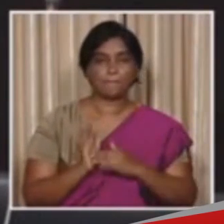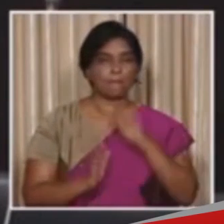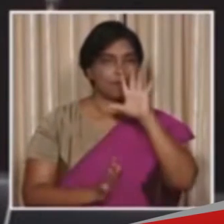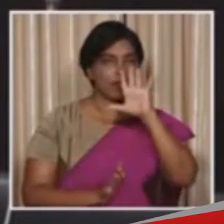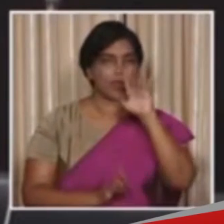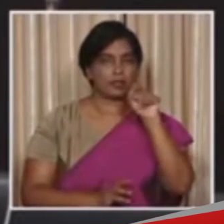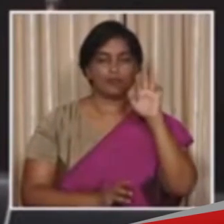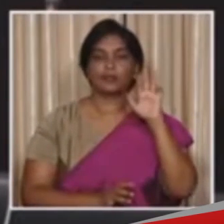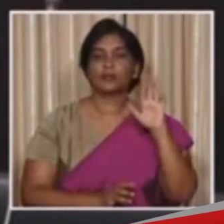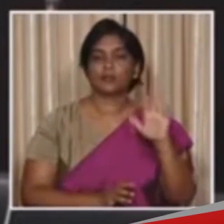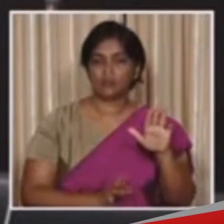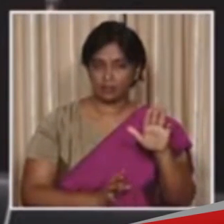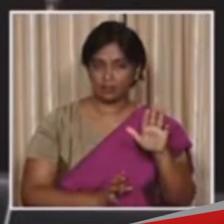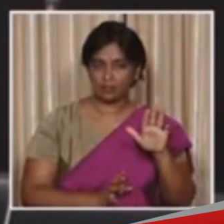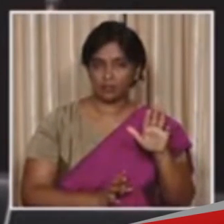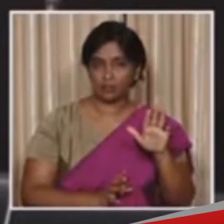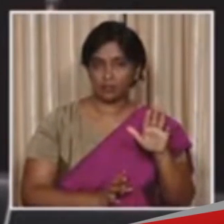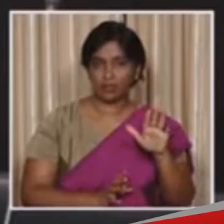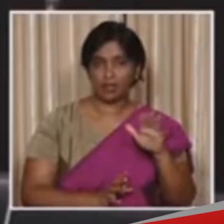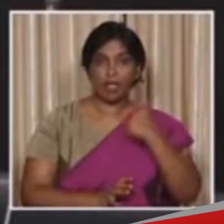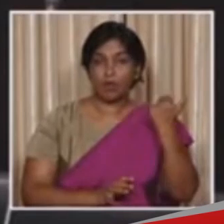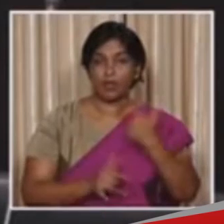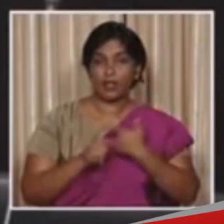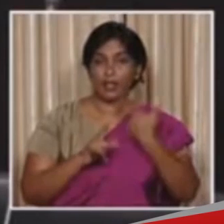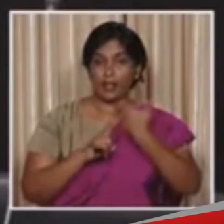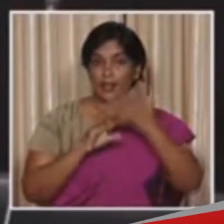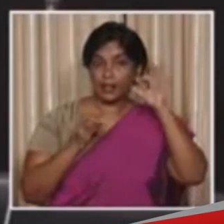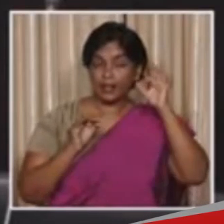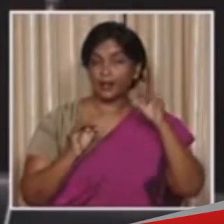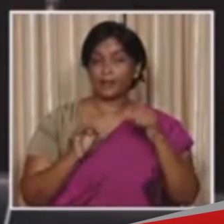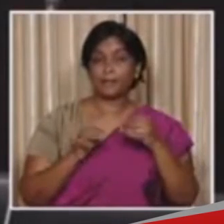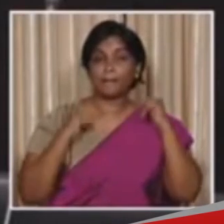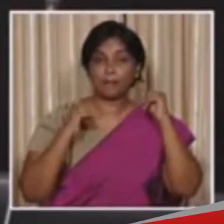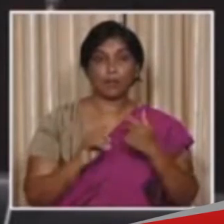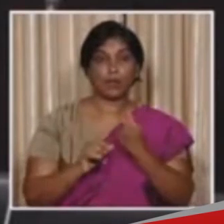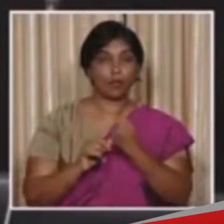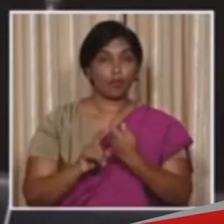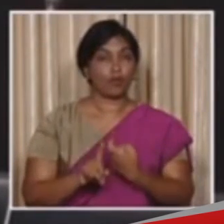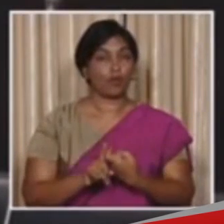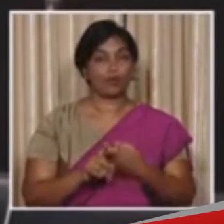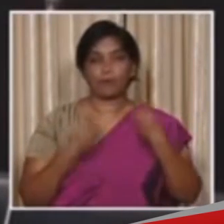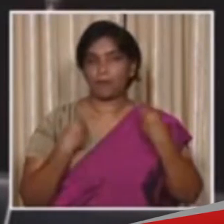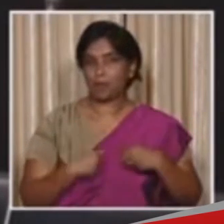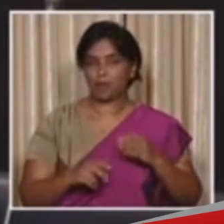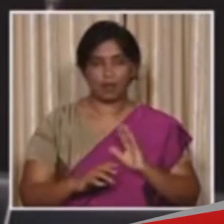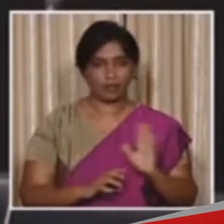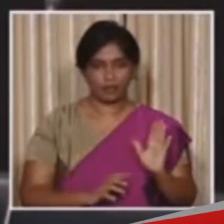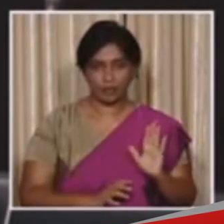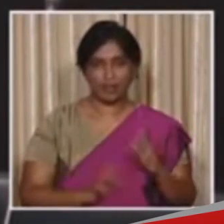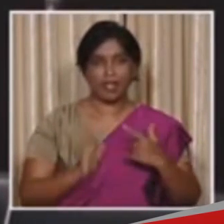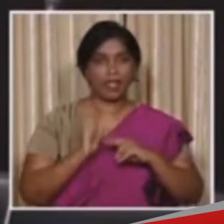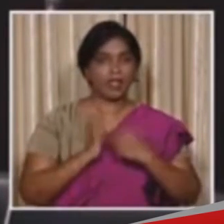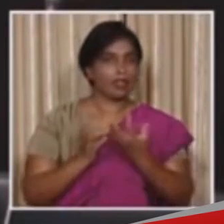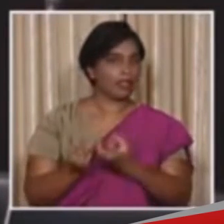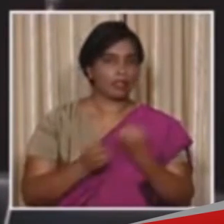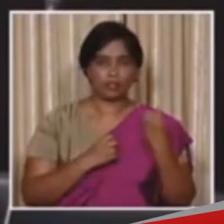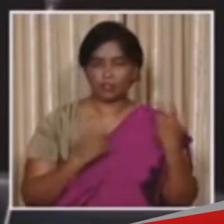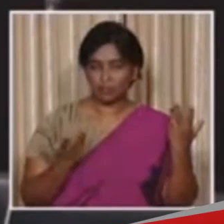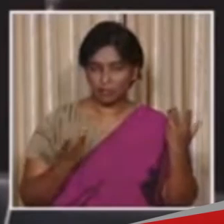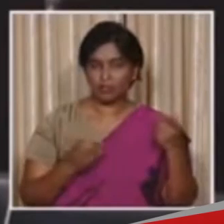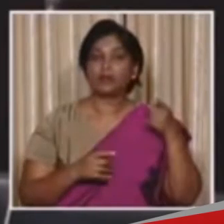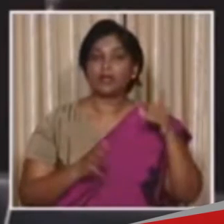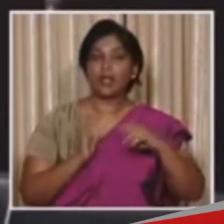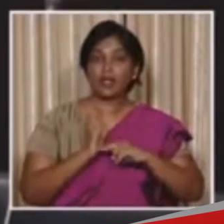ala abe memilihnya pahai dasman ame ay. Itu pada Navakalani palem memilihnya කෝටි ගානක ලාභයක් වෙලා නැහැ. එන ගලවලා නැහැ. ඒ